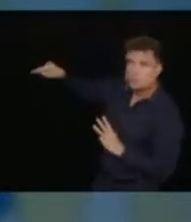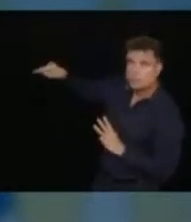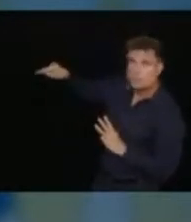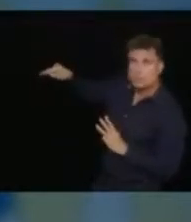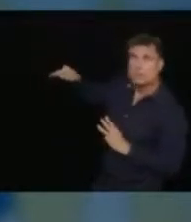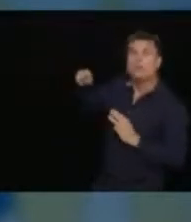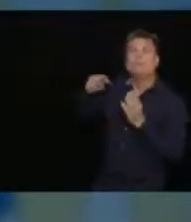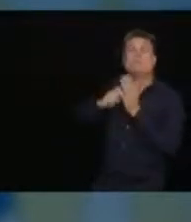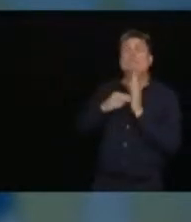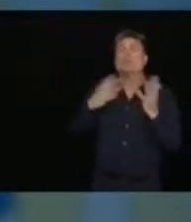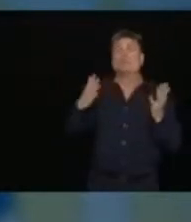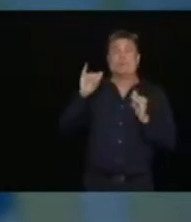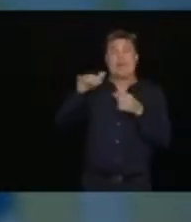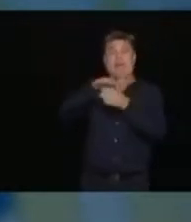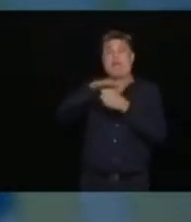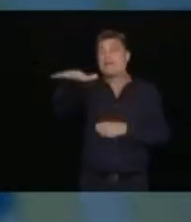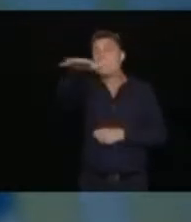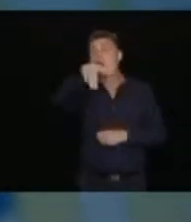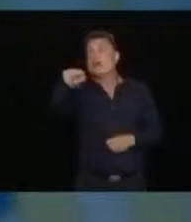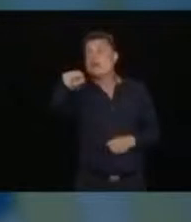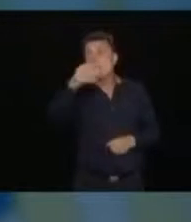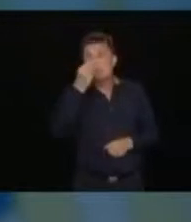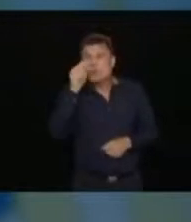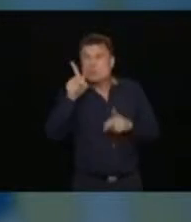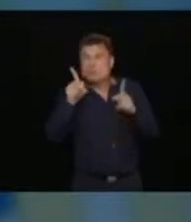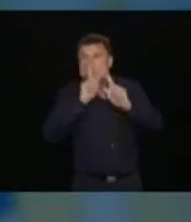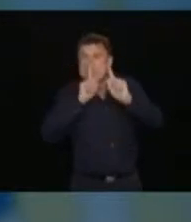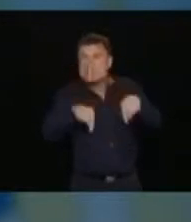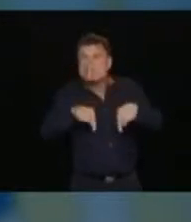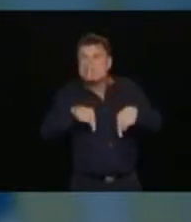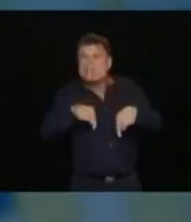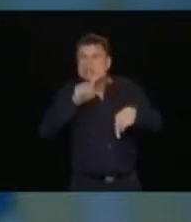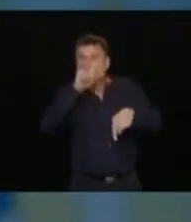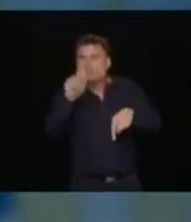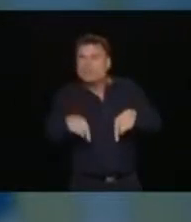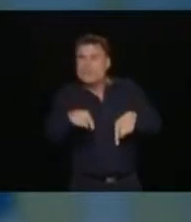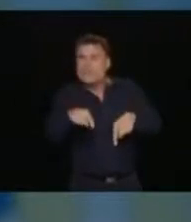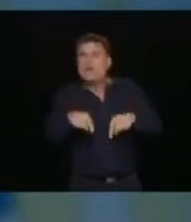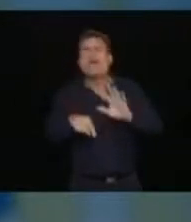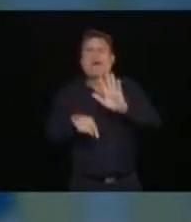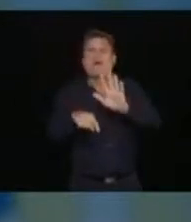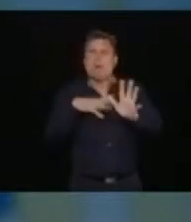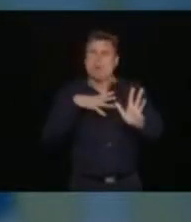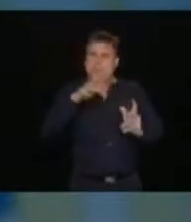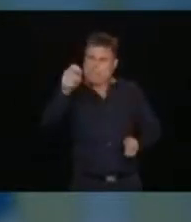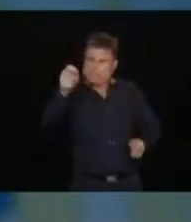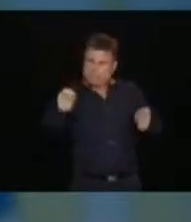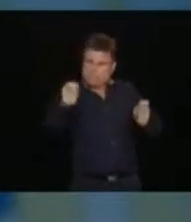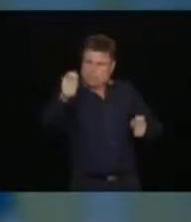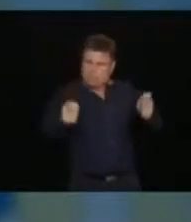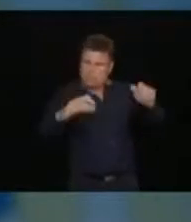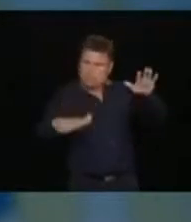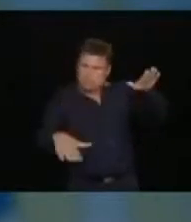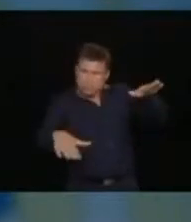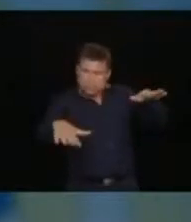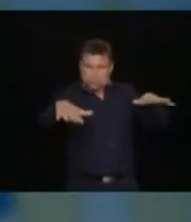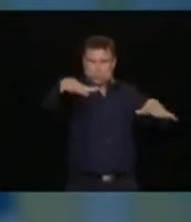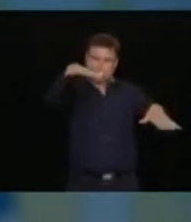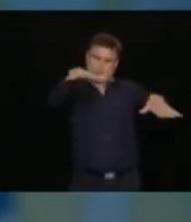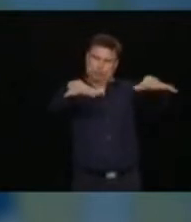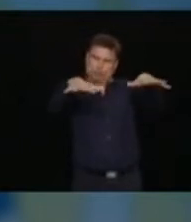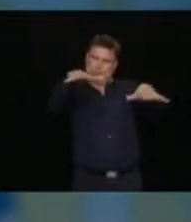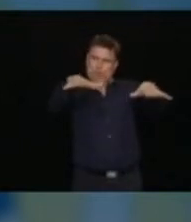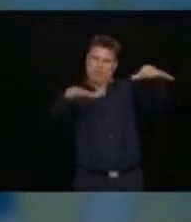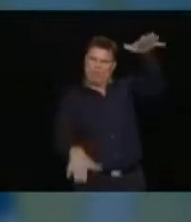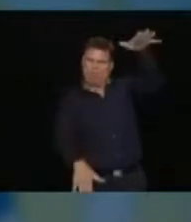我们中国人第2 ，good， 我们中国人第2完成的答卷调查了完成的第2啊。那么这